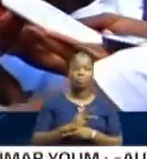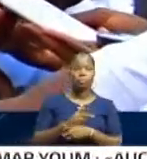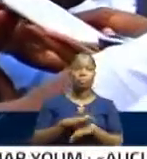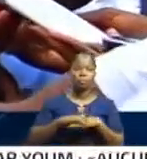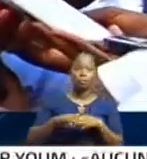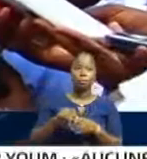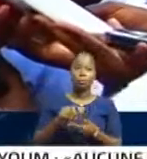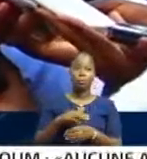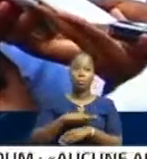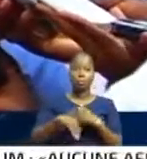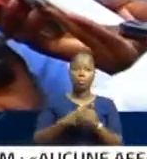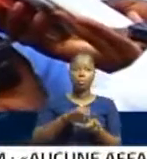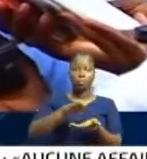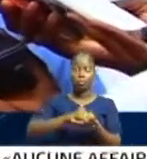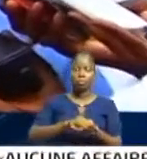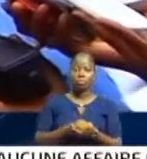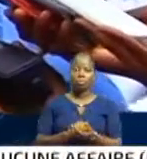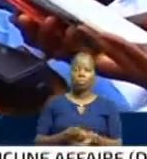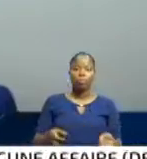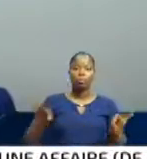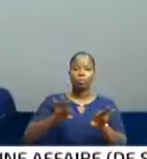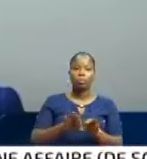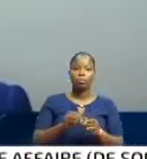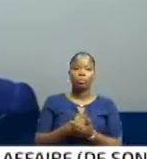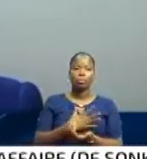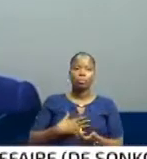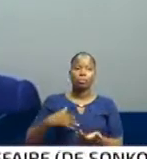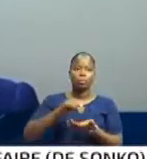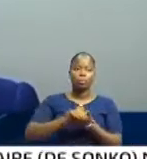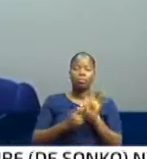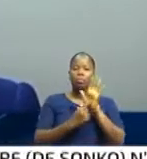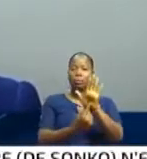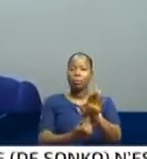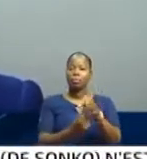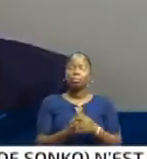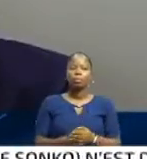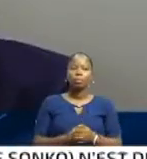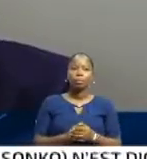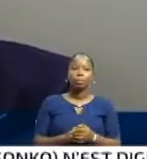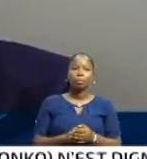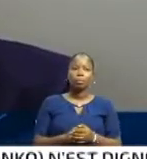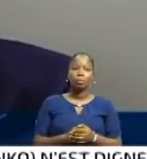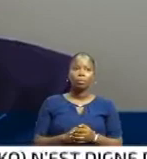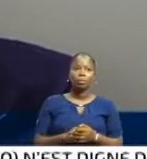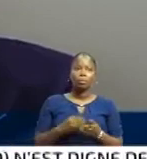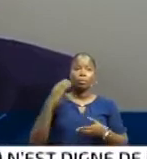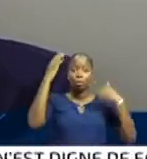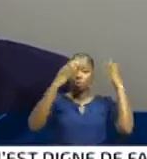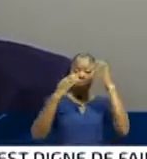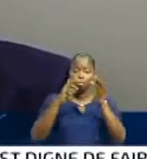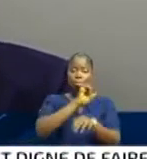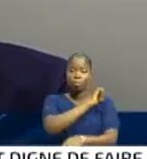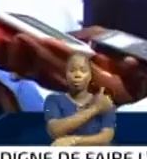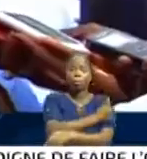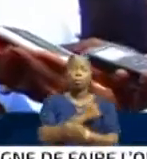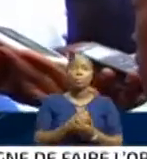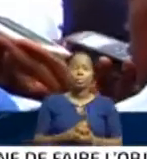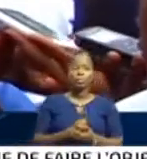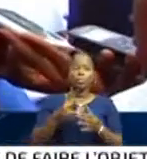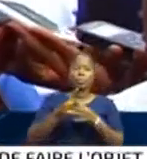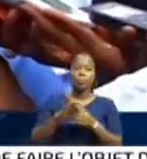qui est l'élément le plus important et ça montre encore une folle souci que les autorités ont de créer les